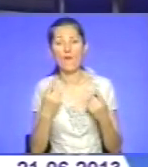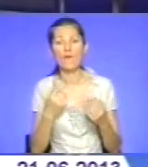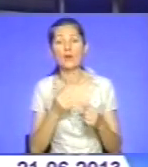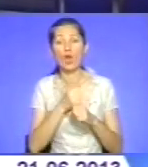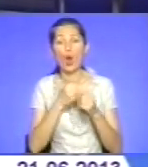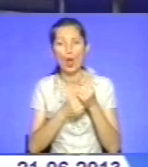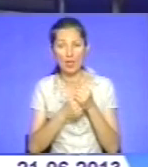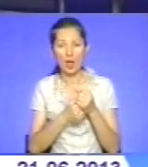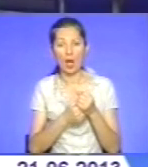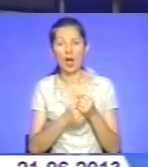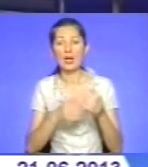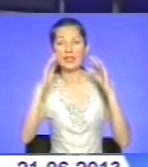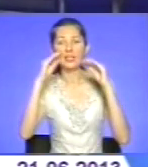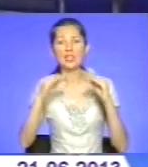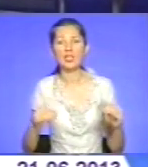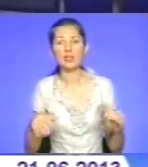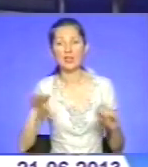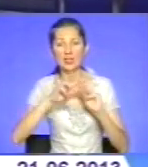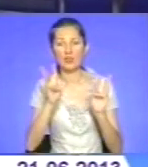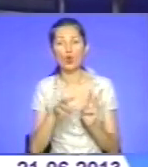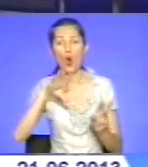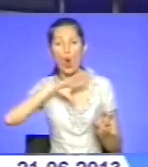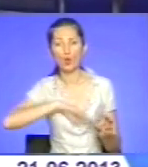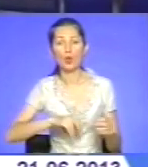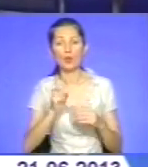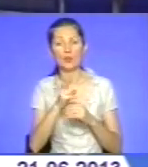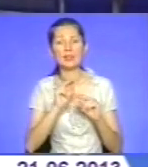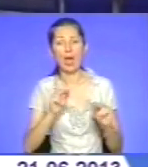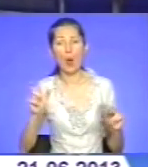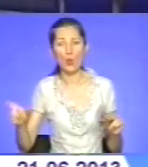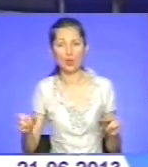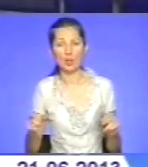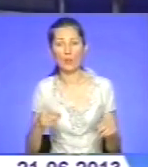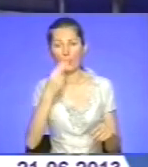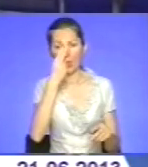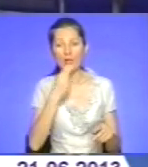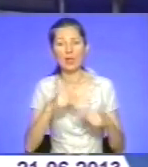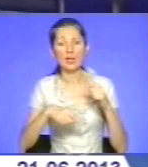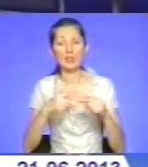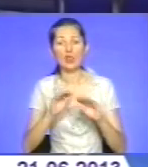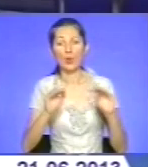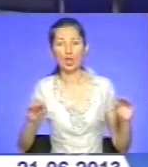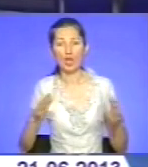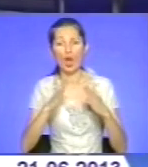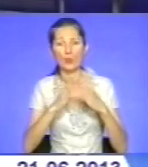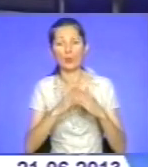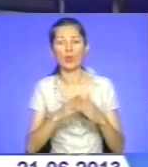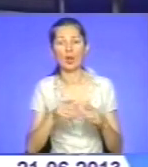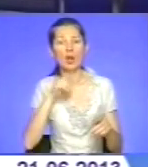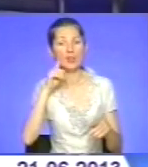Духа на 12 апостолів. Традиційно в цей день прикрашають оселі зеленими гілками клена, липи, лопуха, а також віттям інших